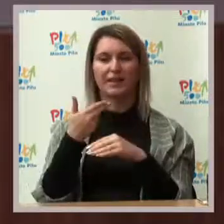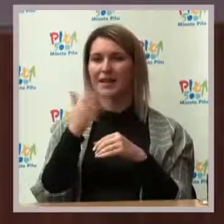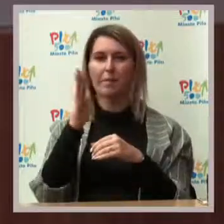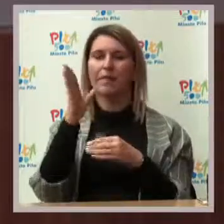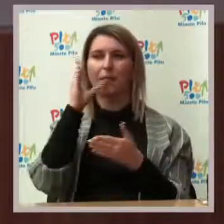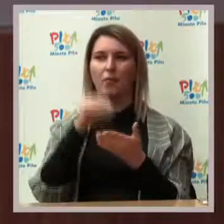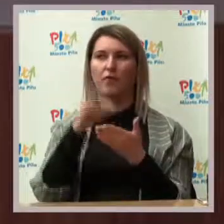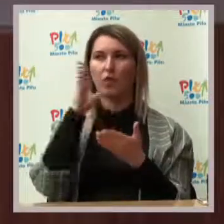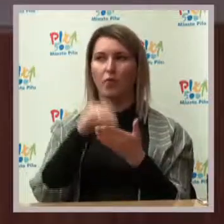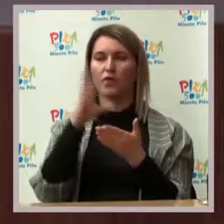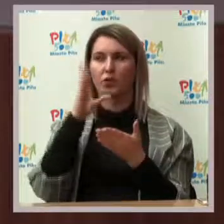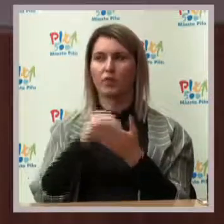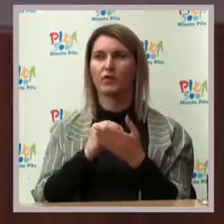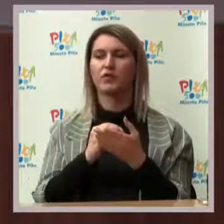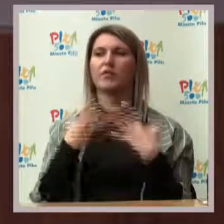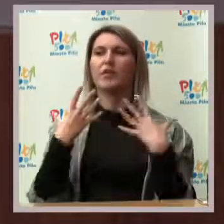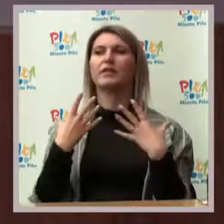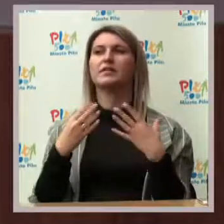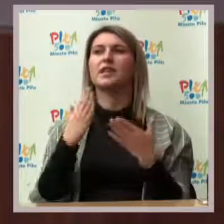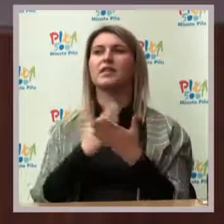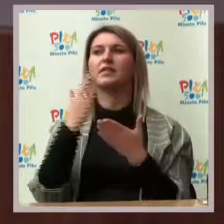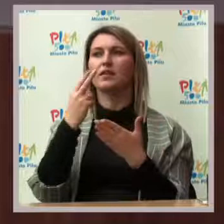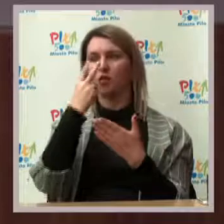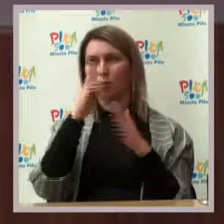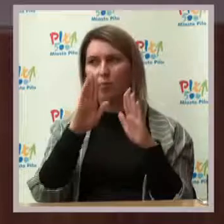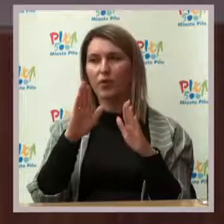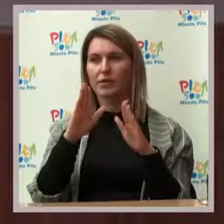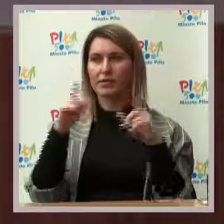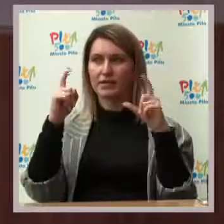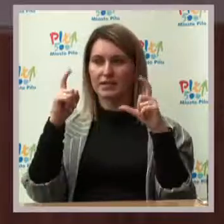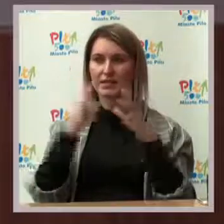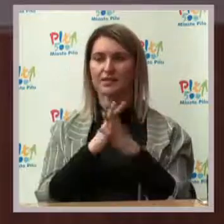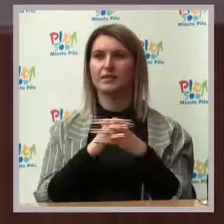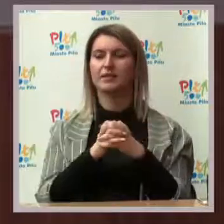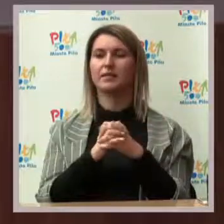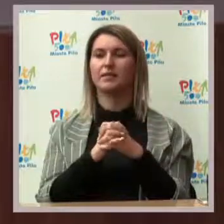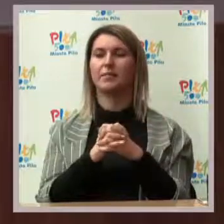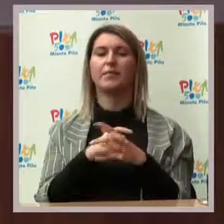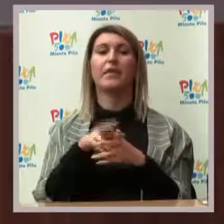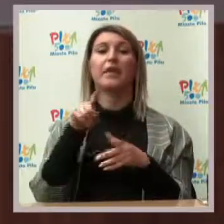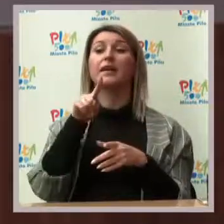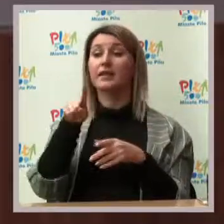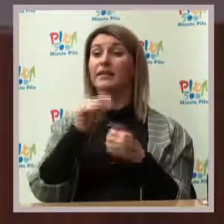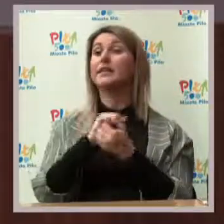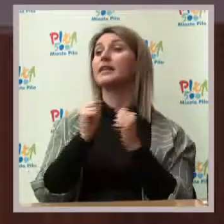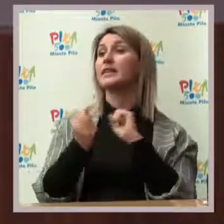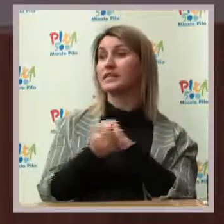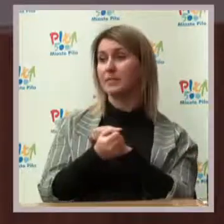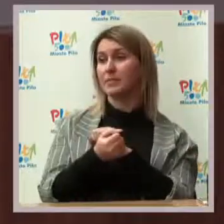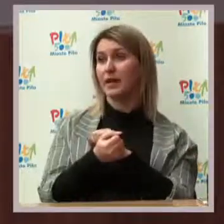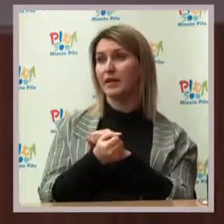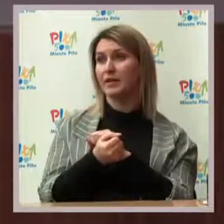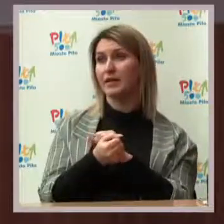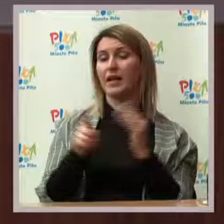ich przetaczał. Chciałbym tylko powiedzieć, że te zmiany, które tak